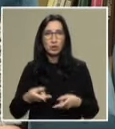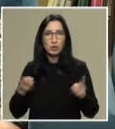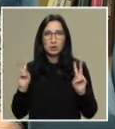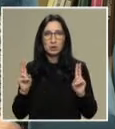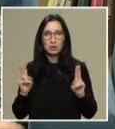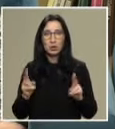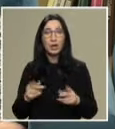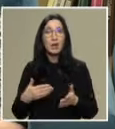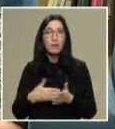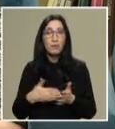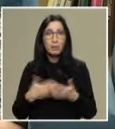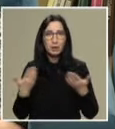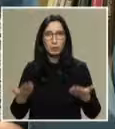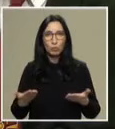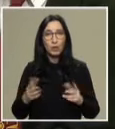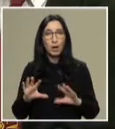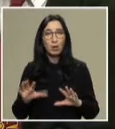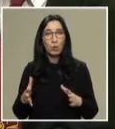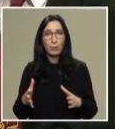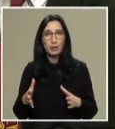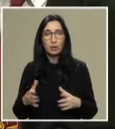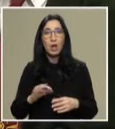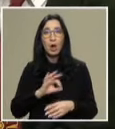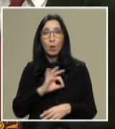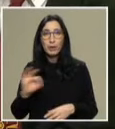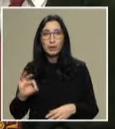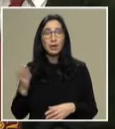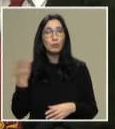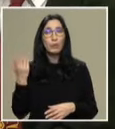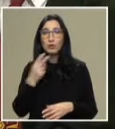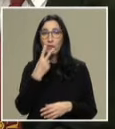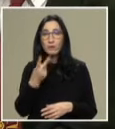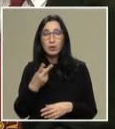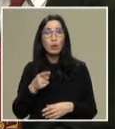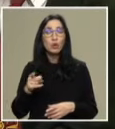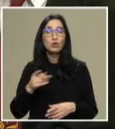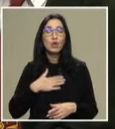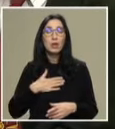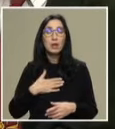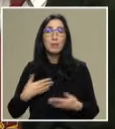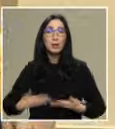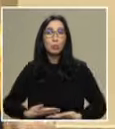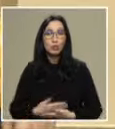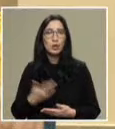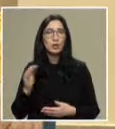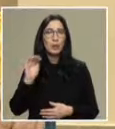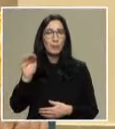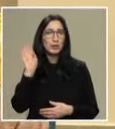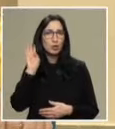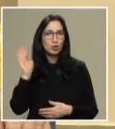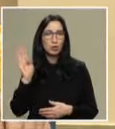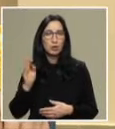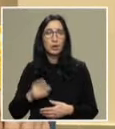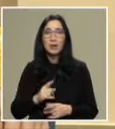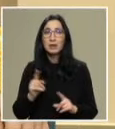разреши. Въпреки това, обаче, определено беше видно, че има нужда да бъде чут. Не знам